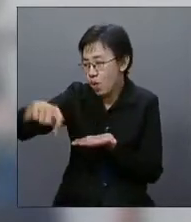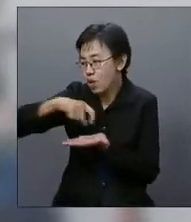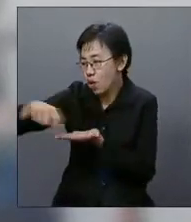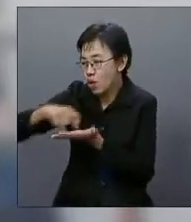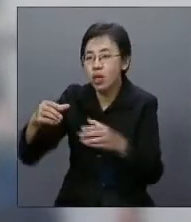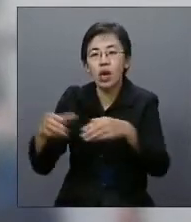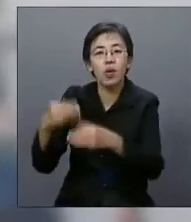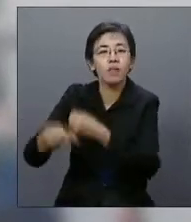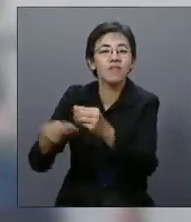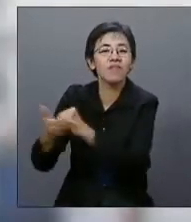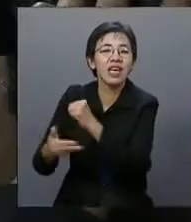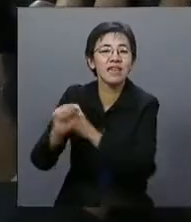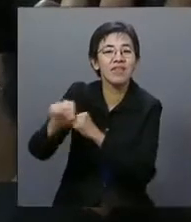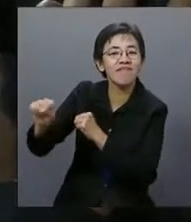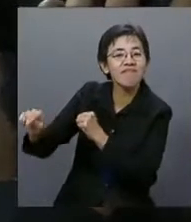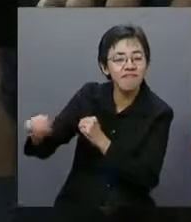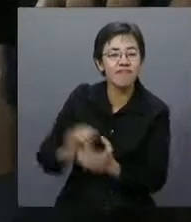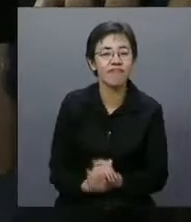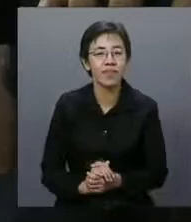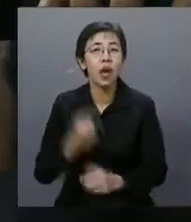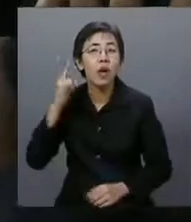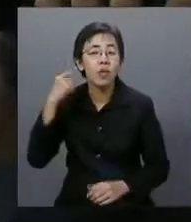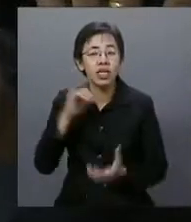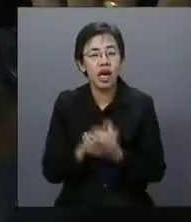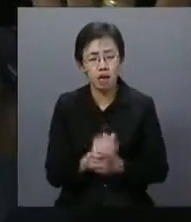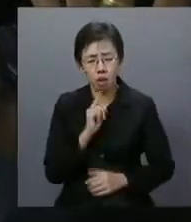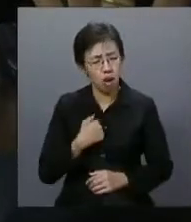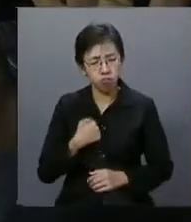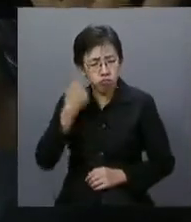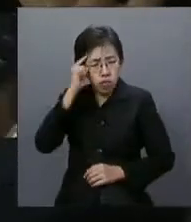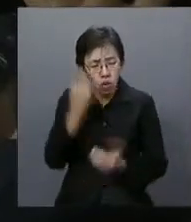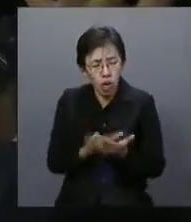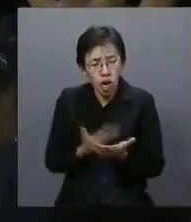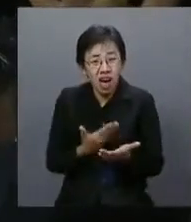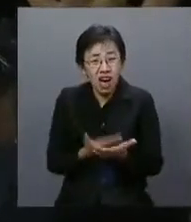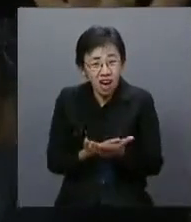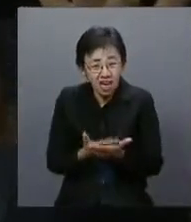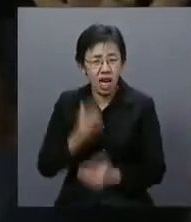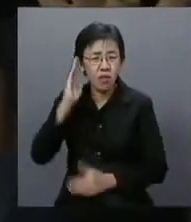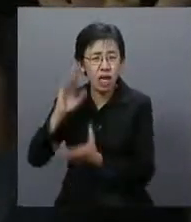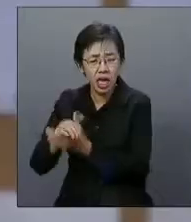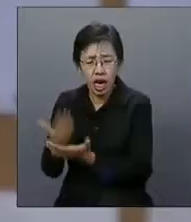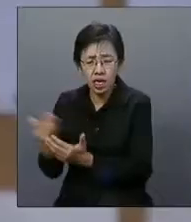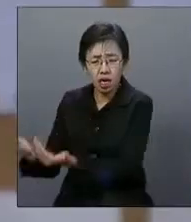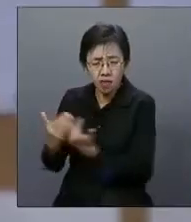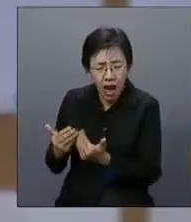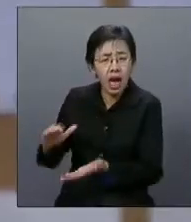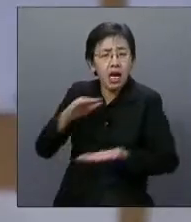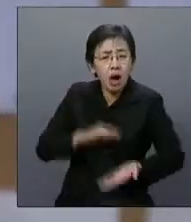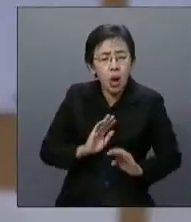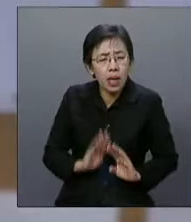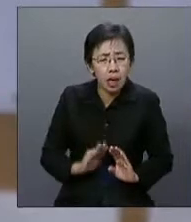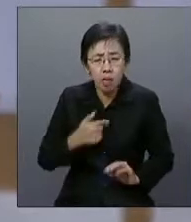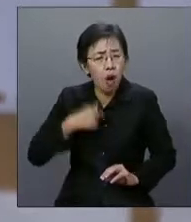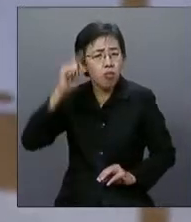าเสพติดนะครับ ด้านนางสิริการปฏิเสธว่าไม่ทราบที่มาของเงินที่นายยศวัฒน์นำมาเก็บพร้อมกับยืนยันนะคะว่าได้เปิด